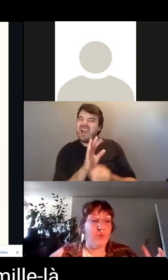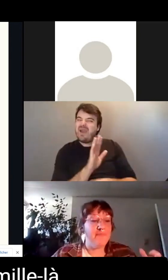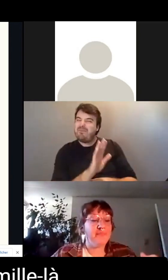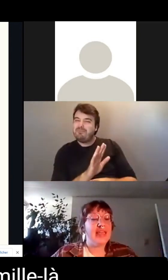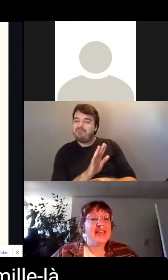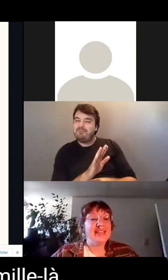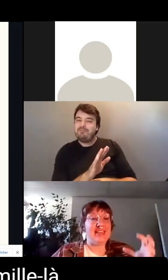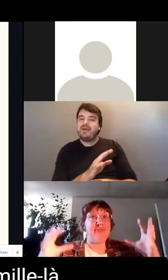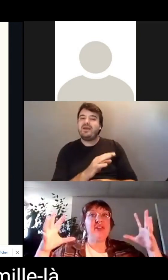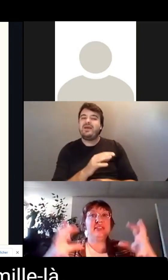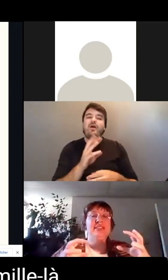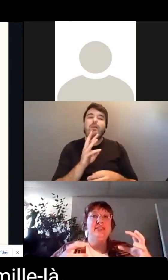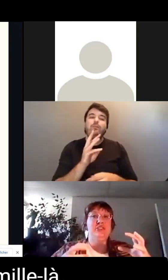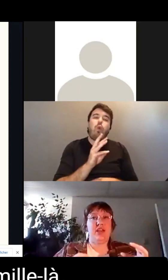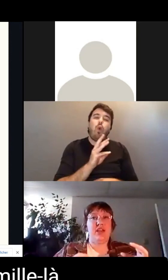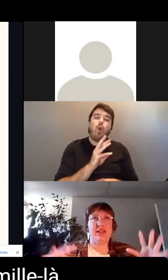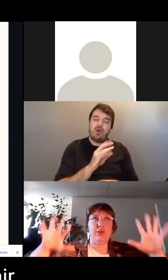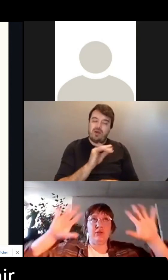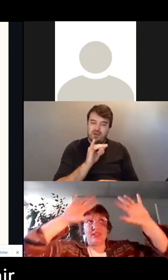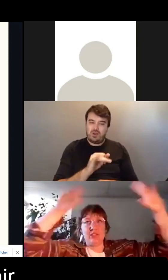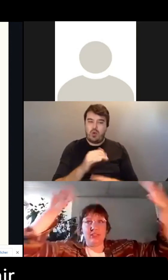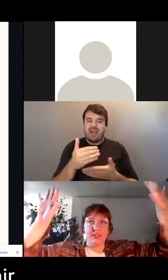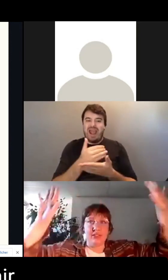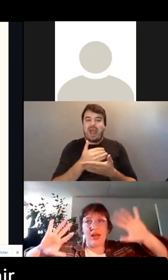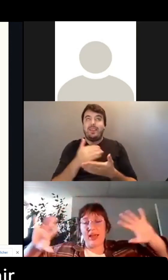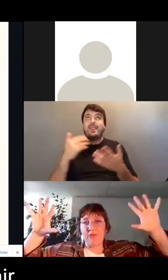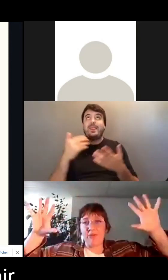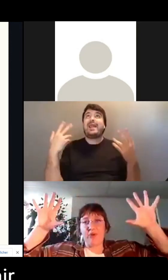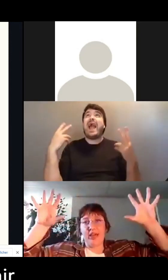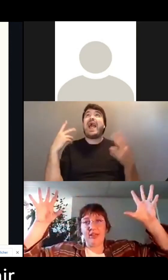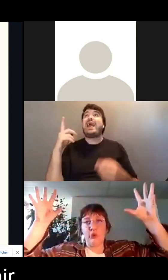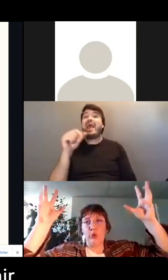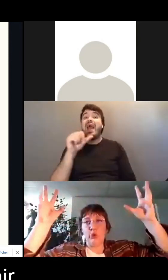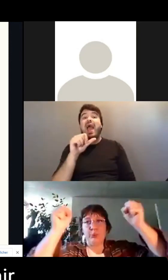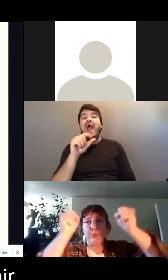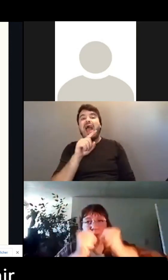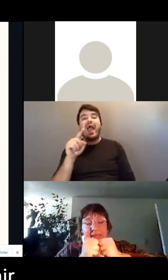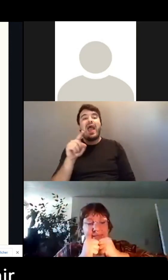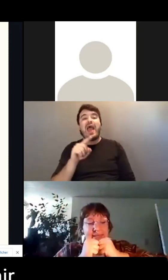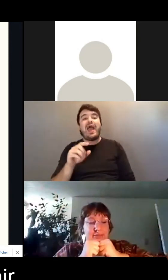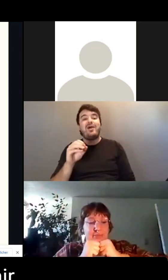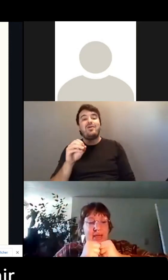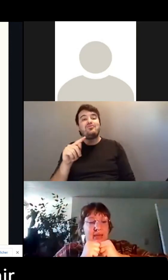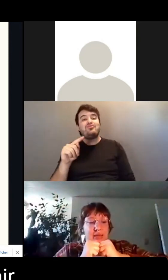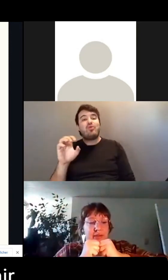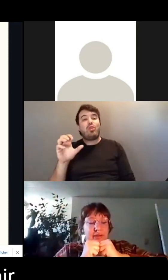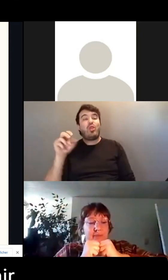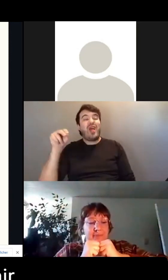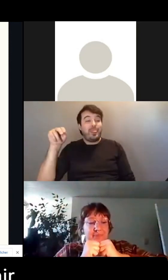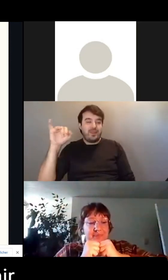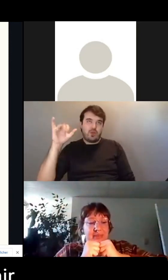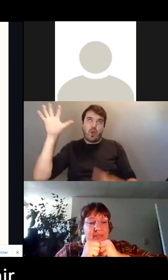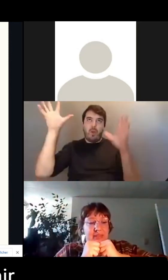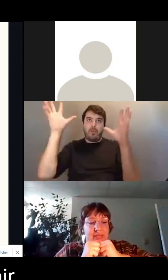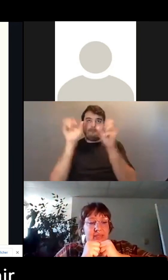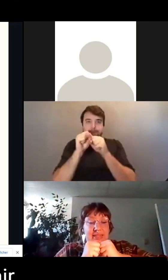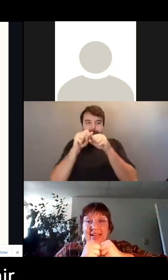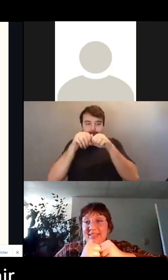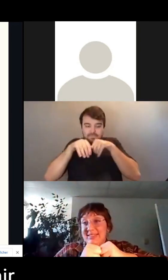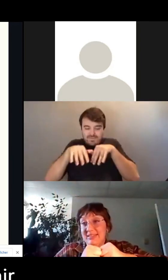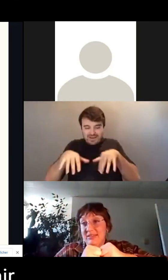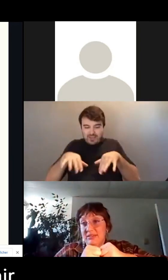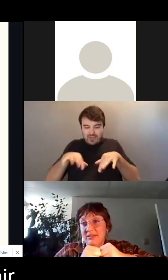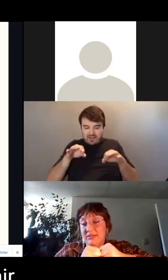haricots et pois, ça fixe l'azote dans l'air. Donc, l'azote qui est dans l'air va être prise par